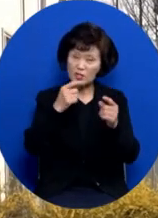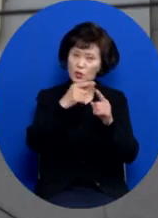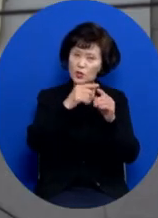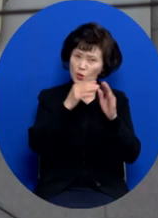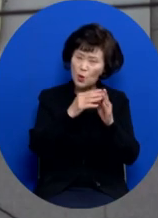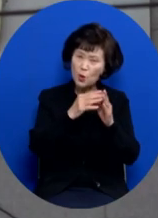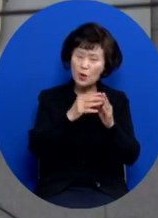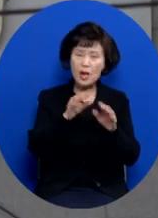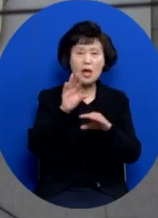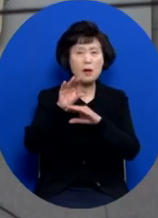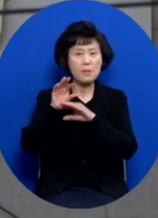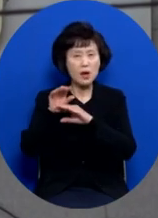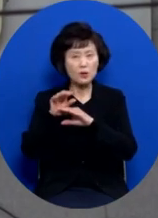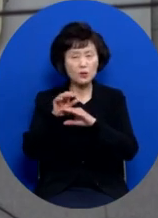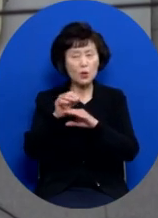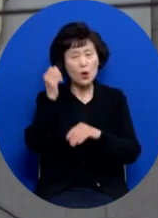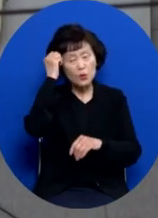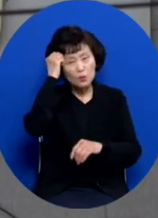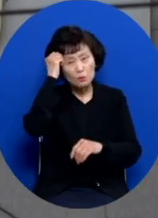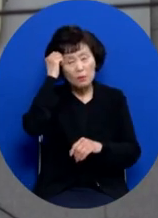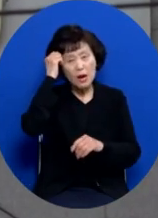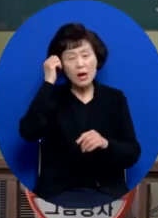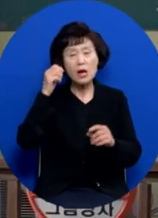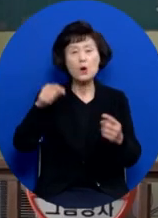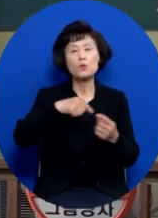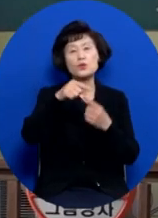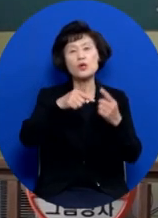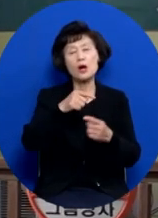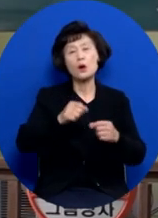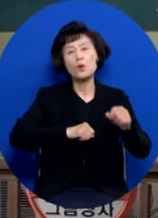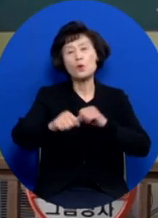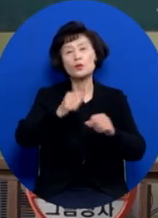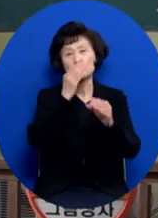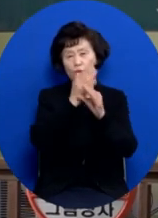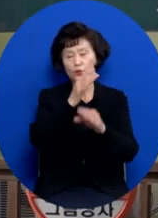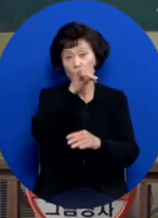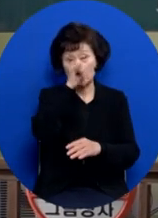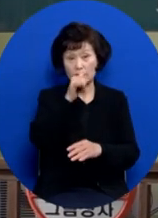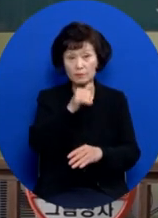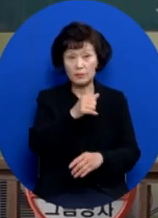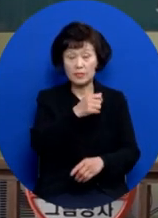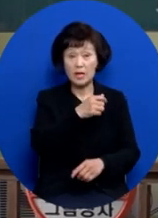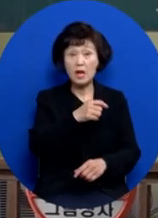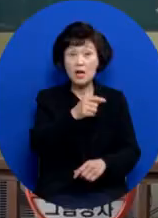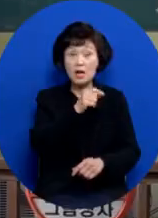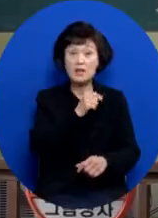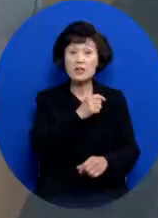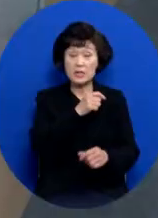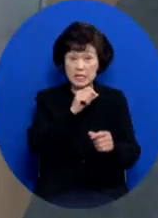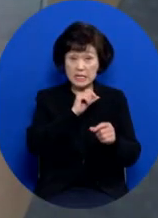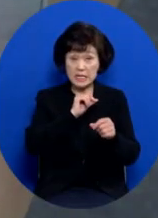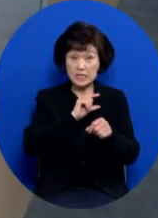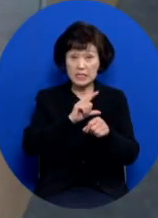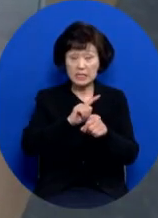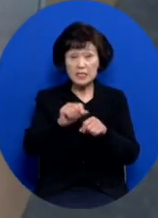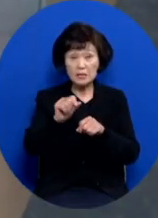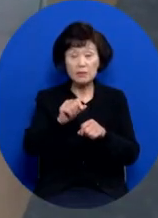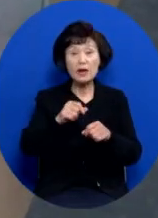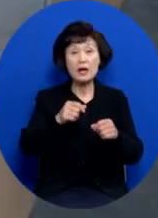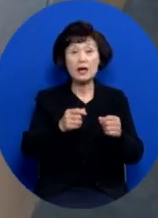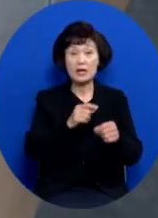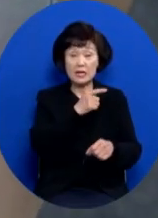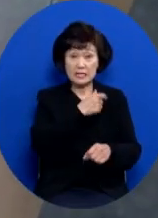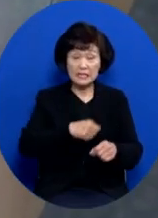숙박업소 등을 버젓이 운영하며 활동을 이어가고 있습니다 지자체는 눈 가리고 아홍식으로 대응한다는게 지역